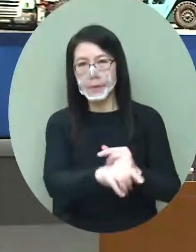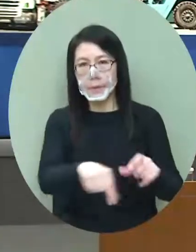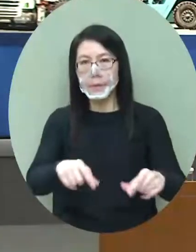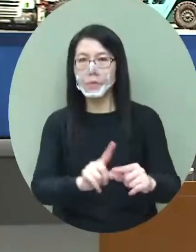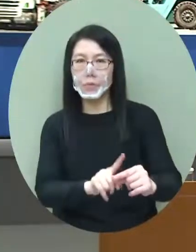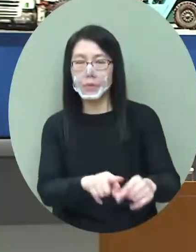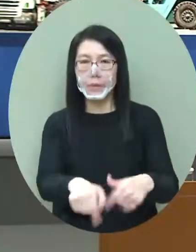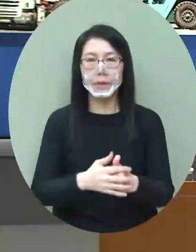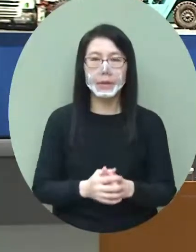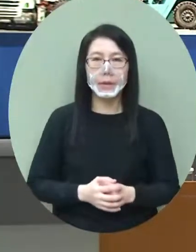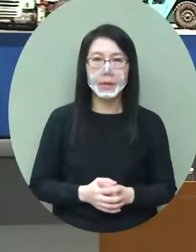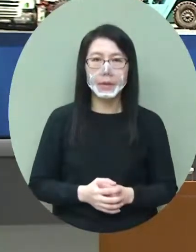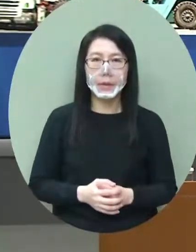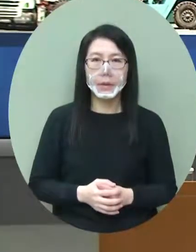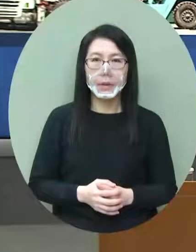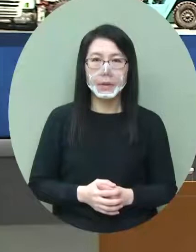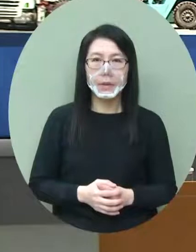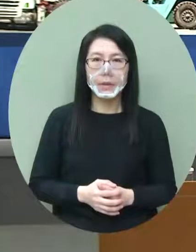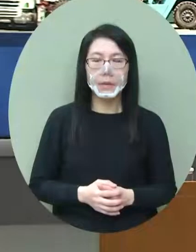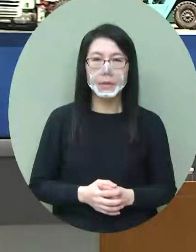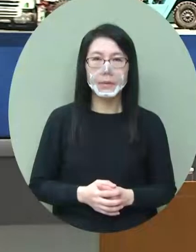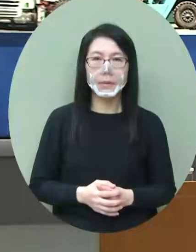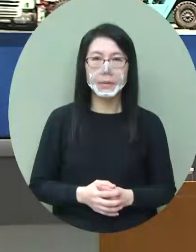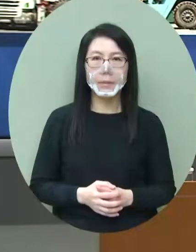那位前面中间那位，